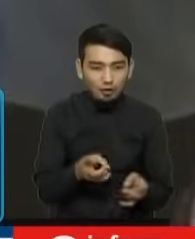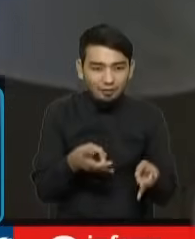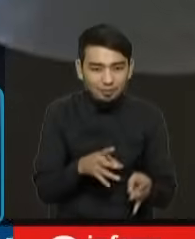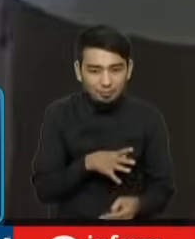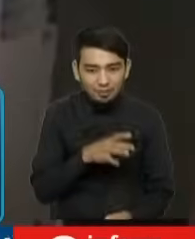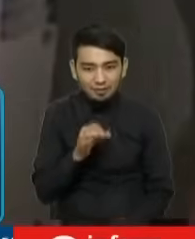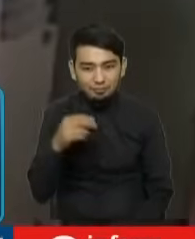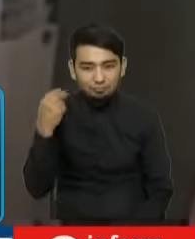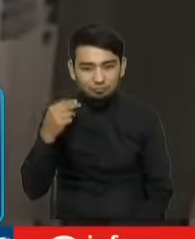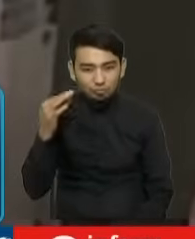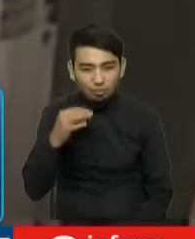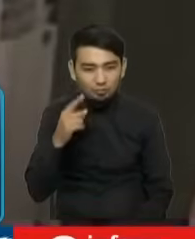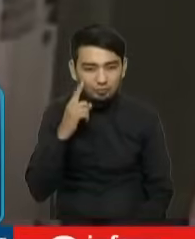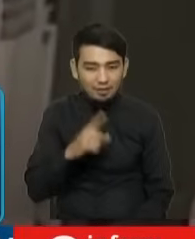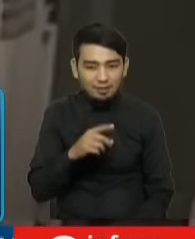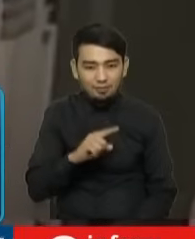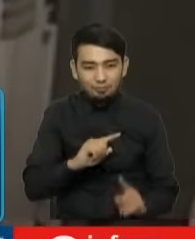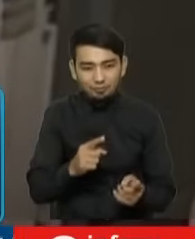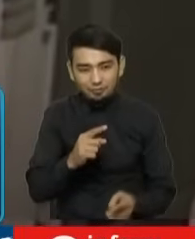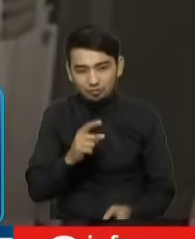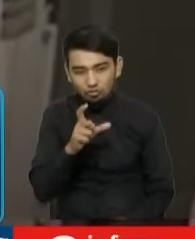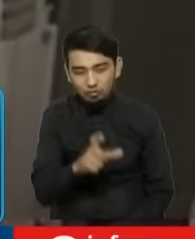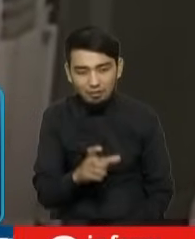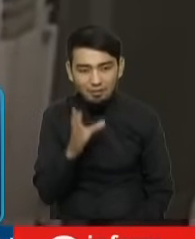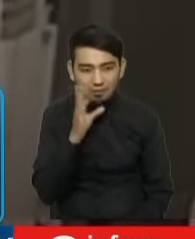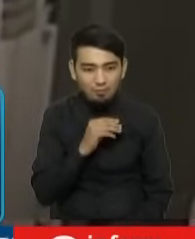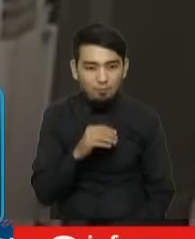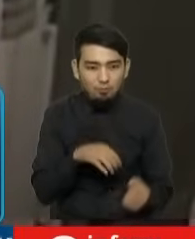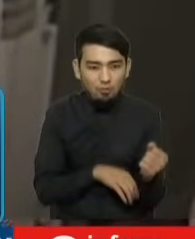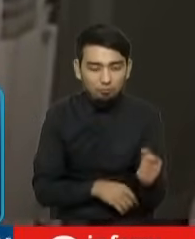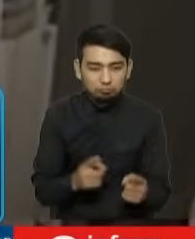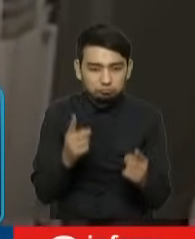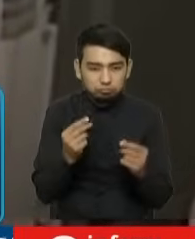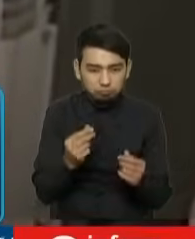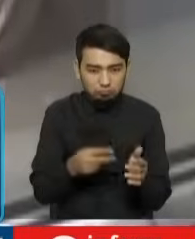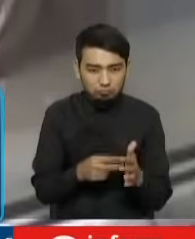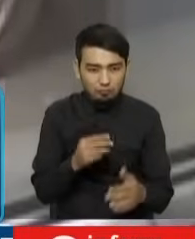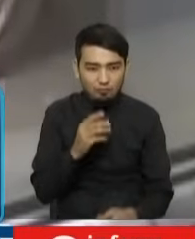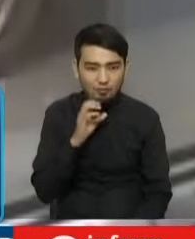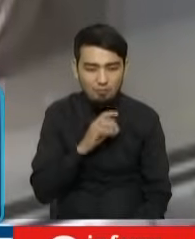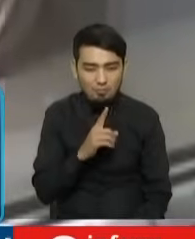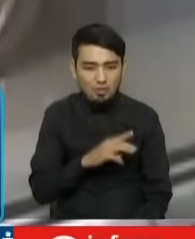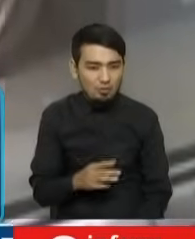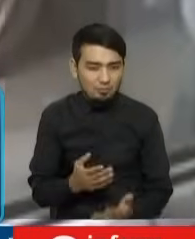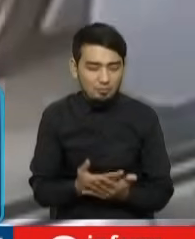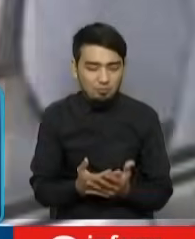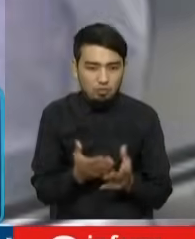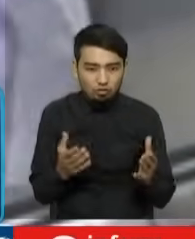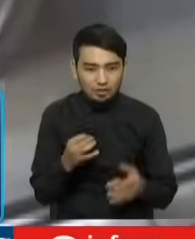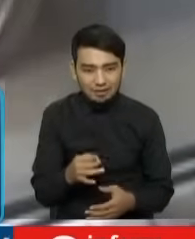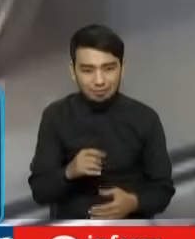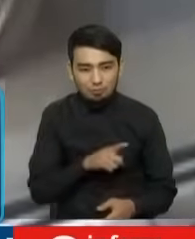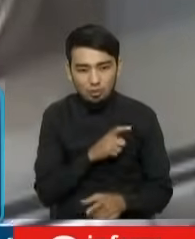понадеявшись на сигнализацию. Задержать подозреваемого удалось после кражи крупной суммы, более чем в 1 000 000 тенге. Специалисты говорят,